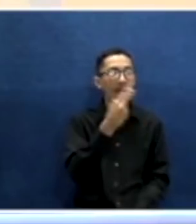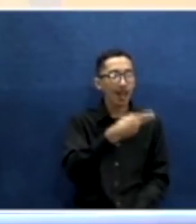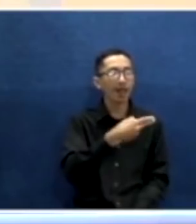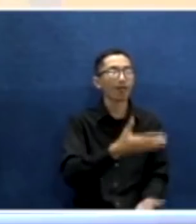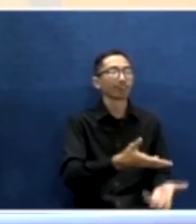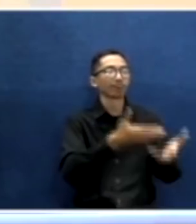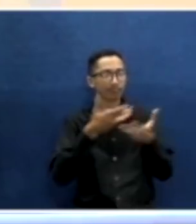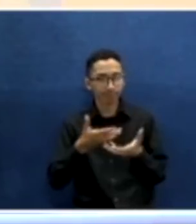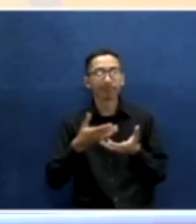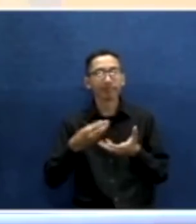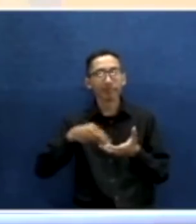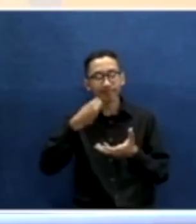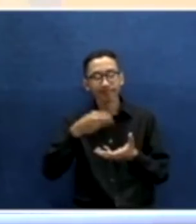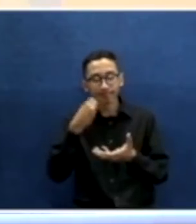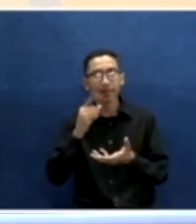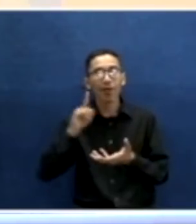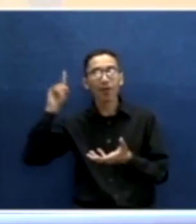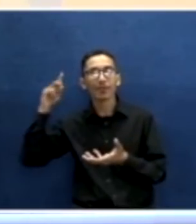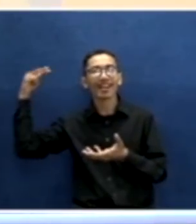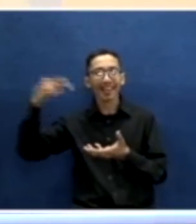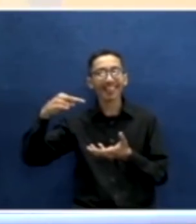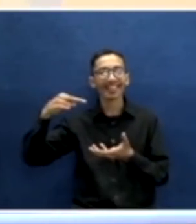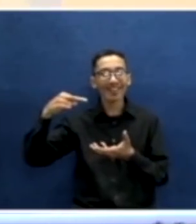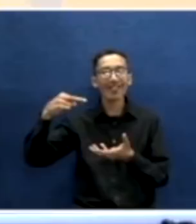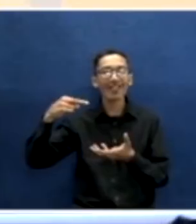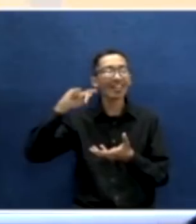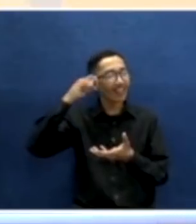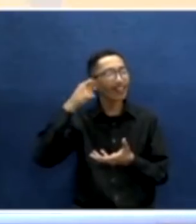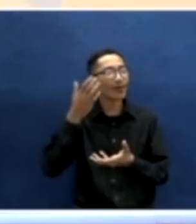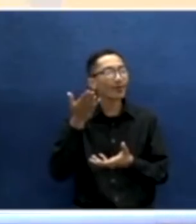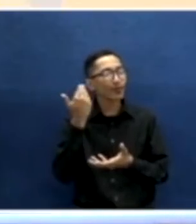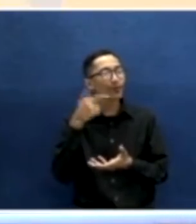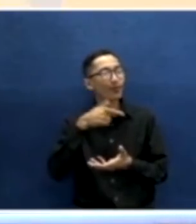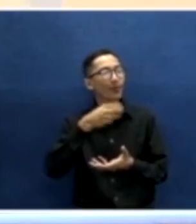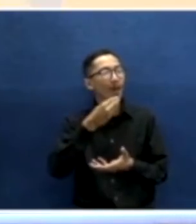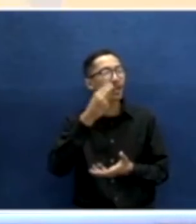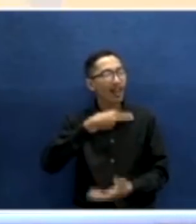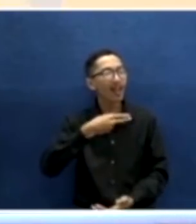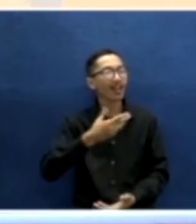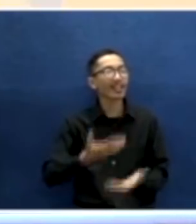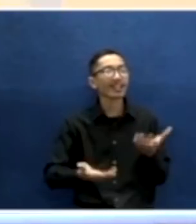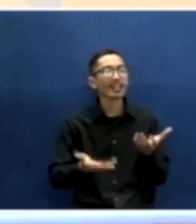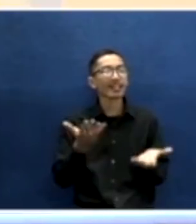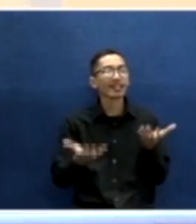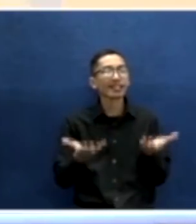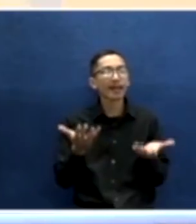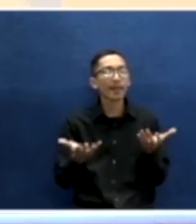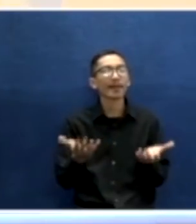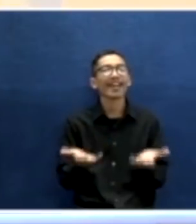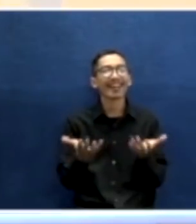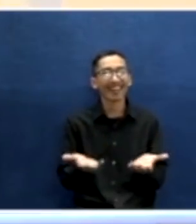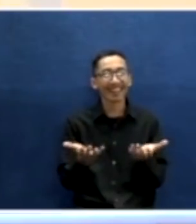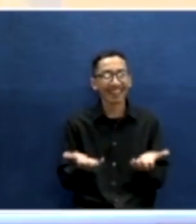berikan kepada mereka-mereka yang membersihkan makanan mereka profesi mereka Hai yang kedua doa kita akan terdengar